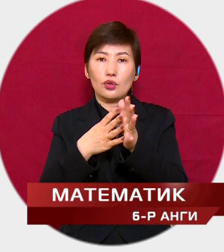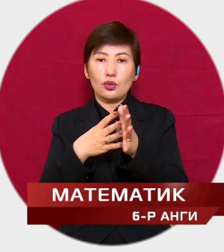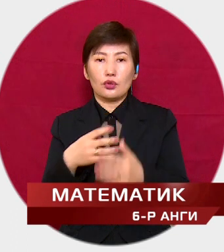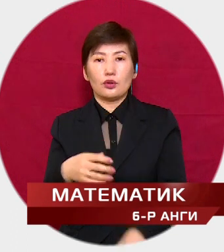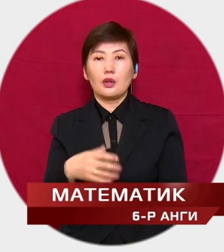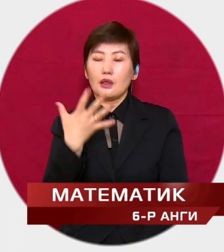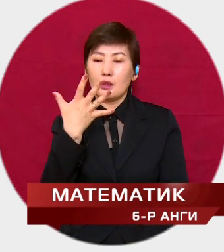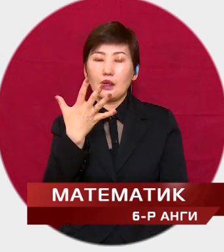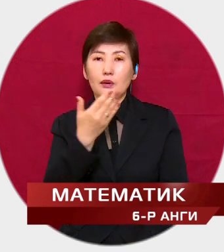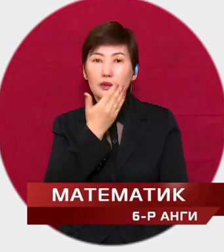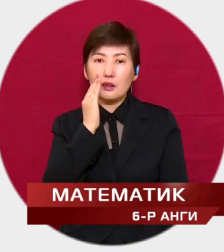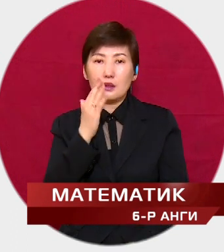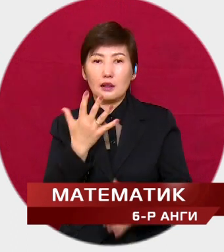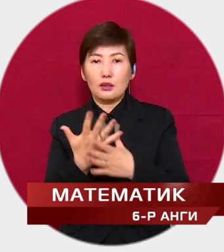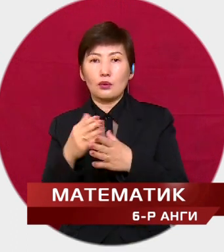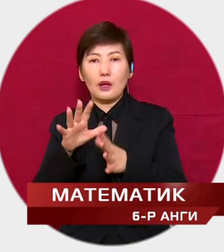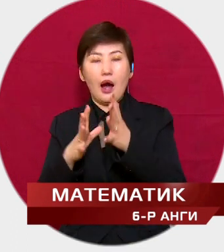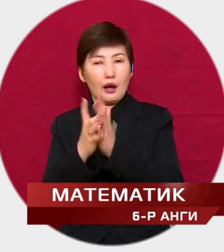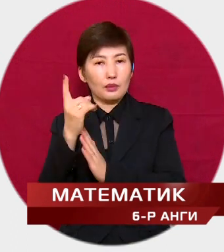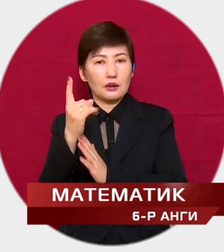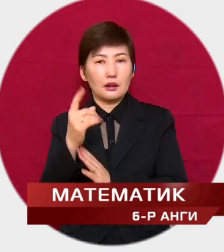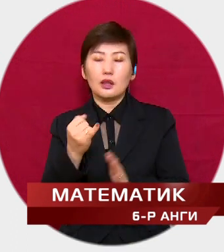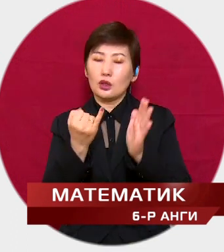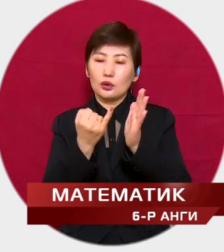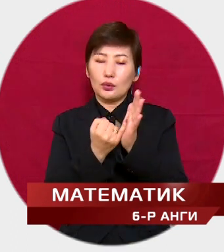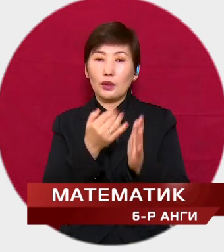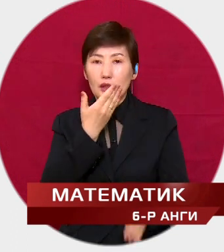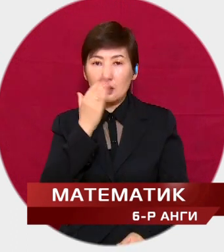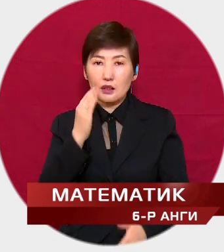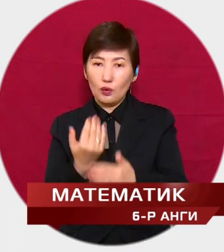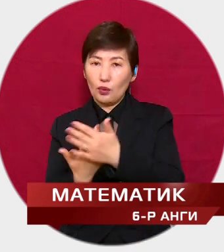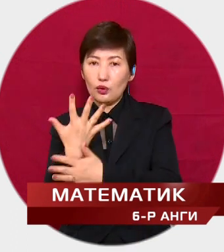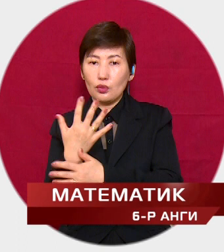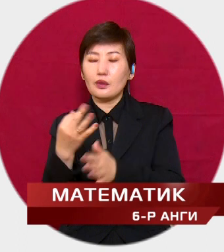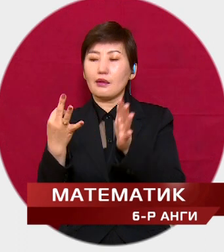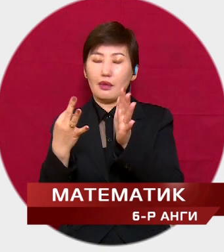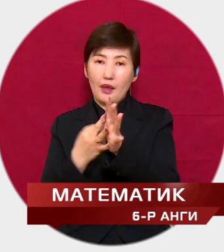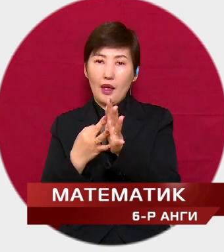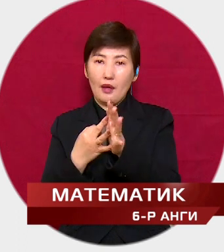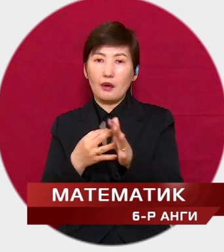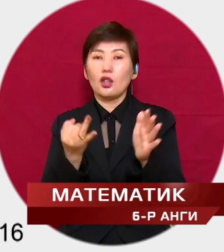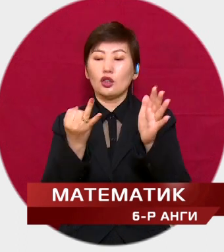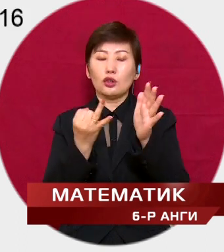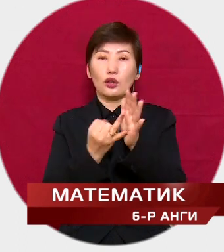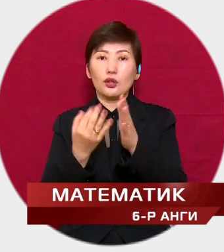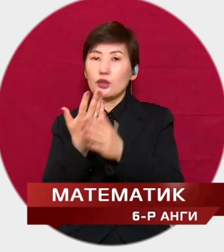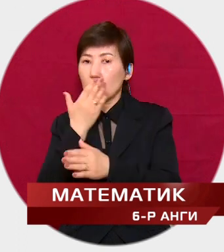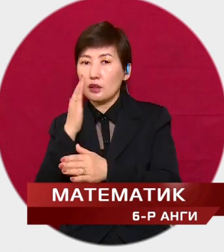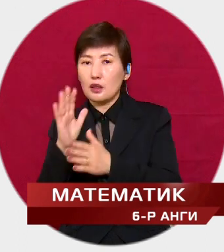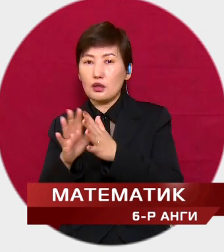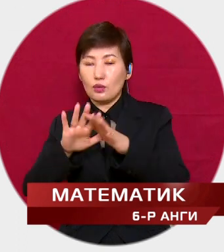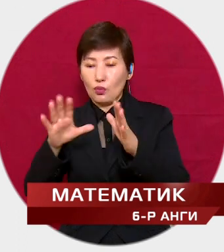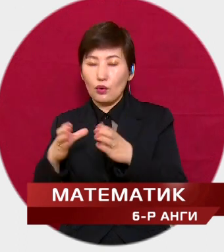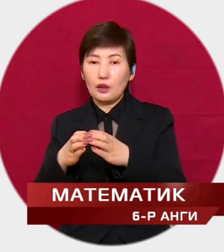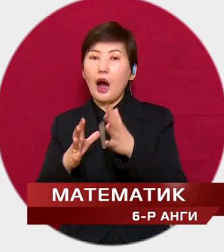цэцэг тарьсан хүүхэд 11 байна. За 6 цэцэг тарьсан хүүхэд 8, 7 цэцэг тарьсан хүүхэд 16,